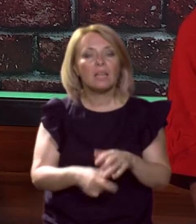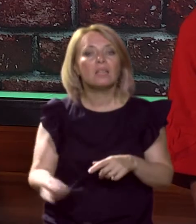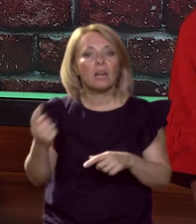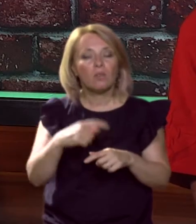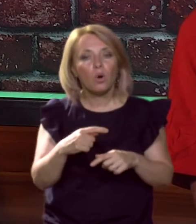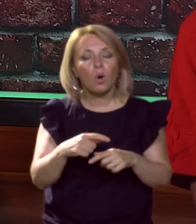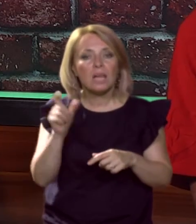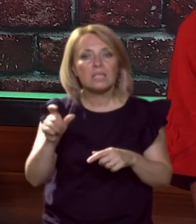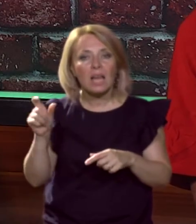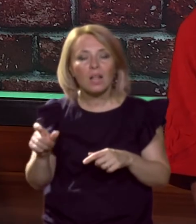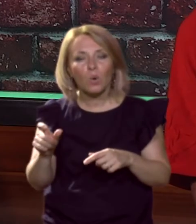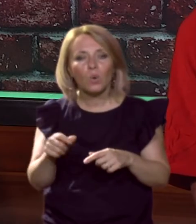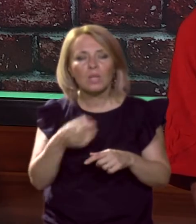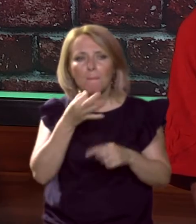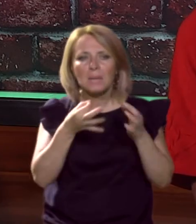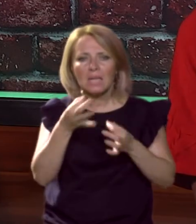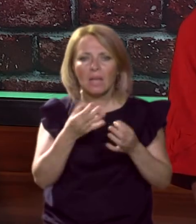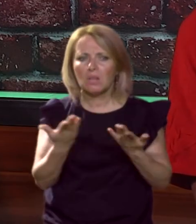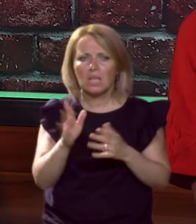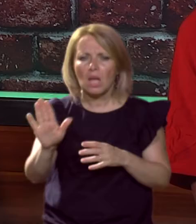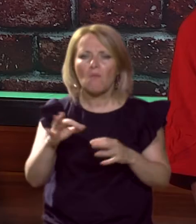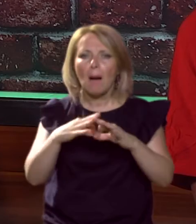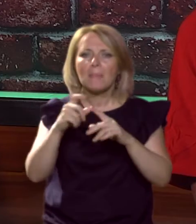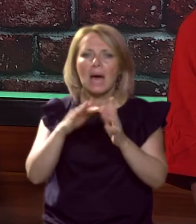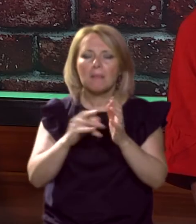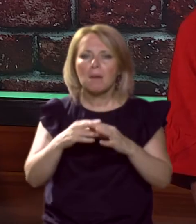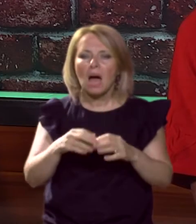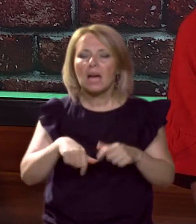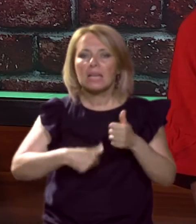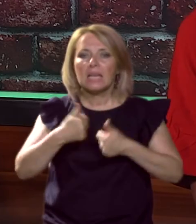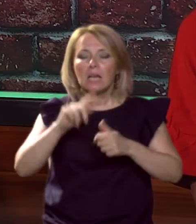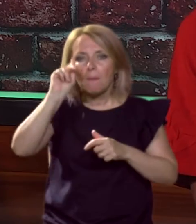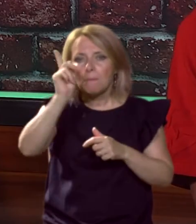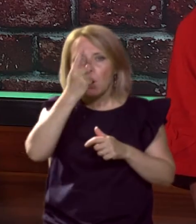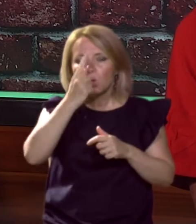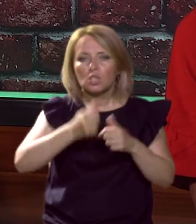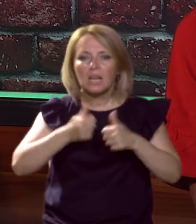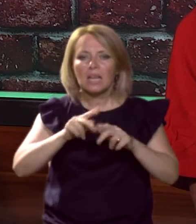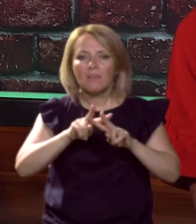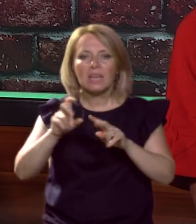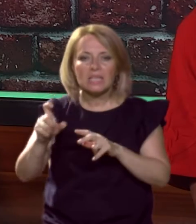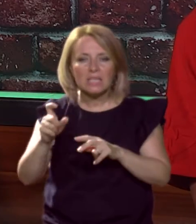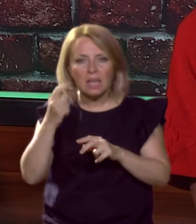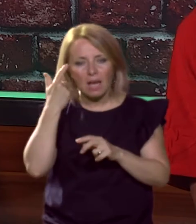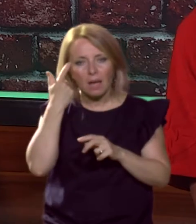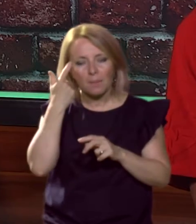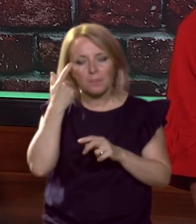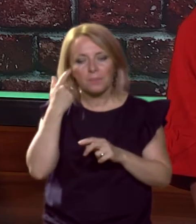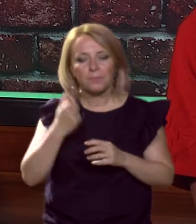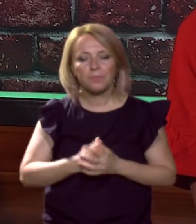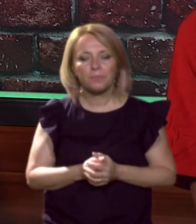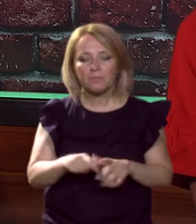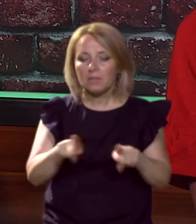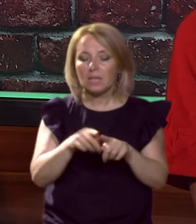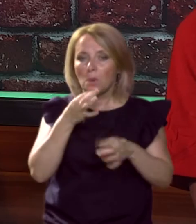i stvarno nas pitaju i za gdje im je apartman ili pošta ili to WC, to je jednostavno najčešće